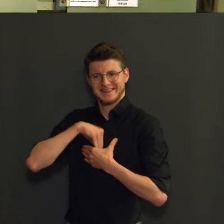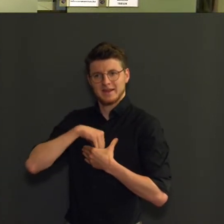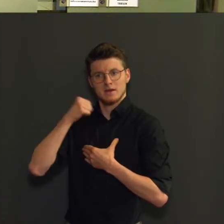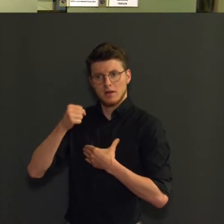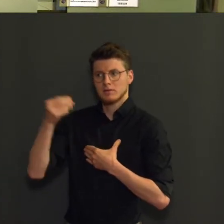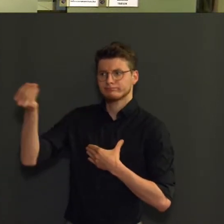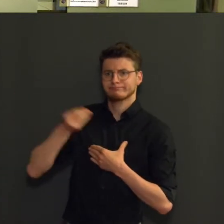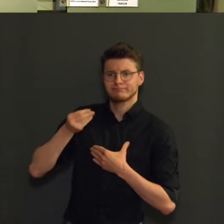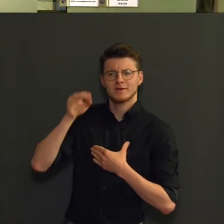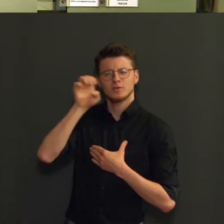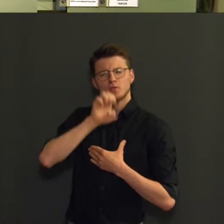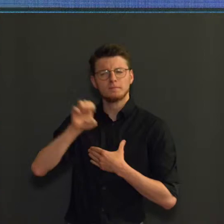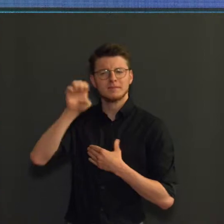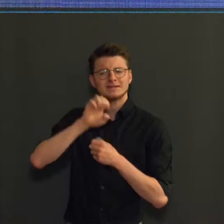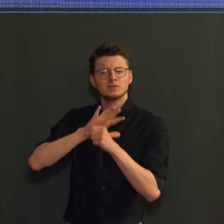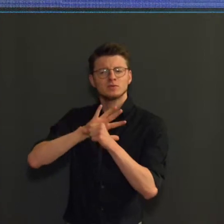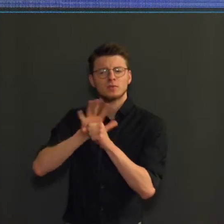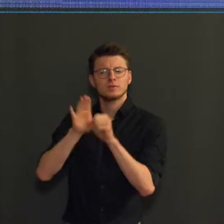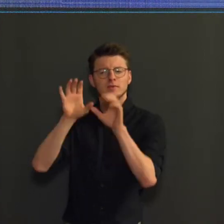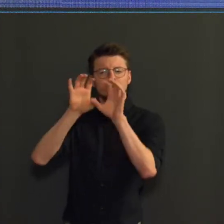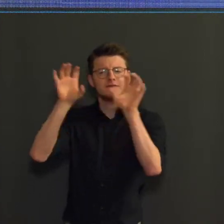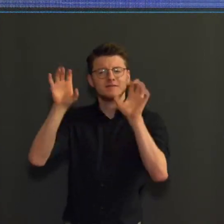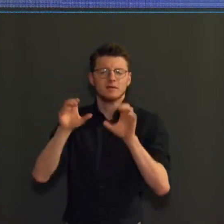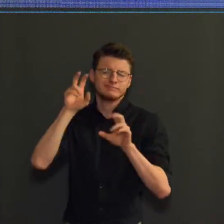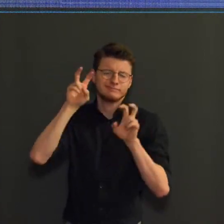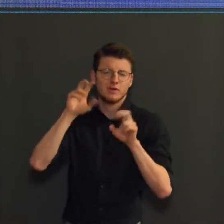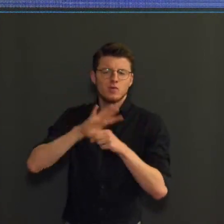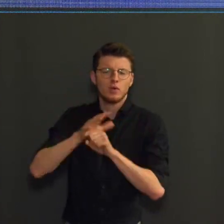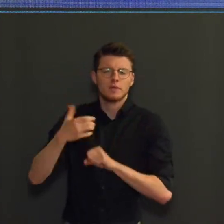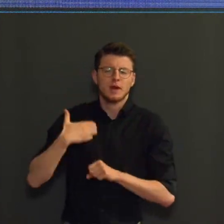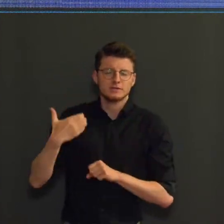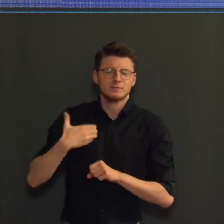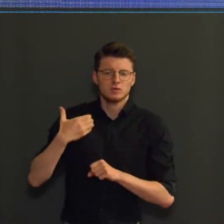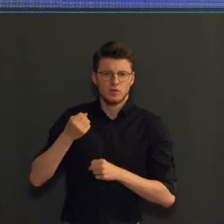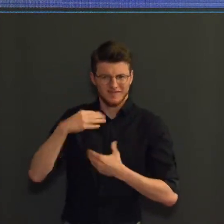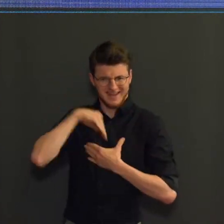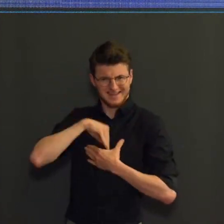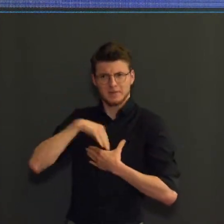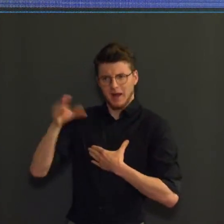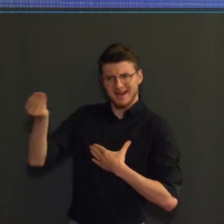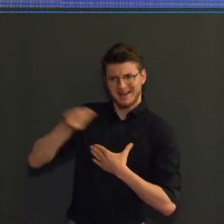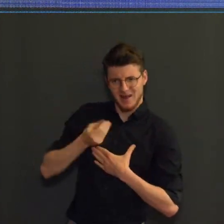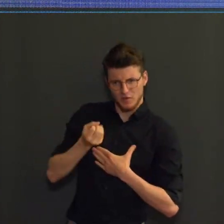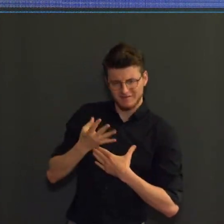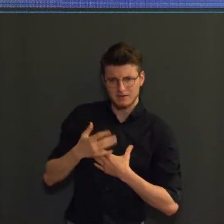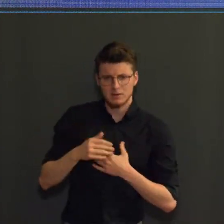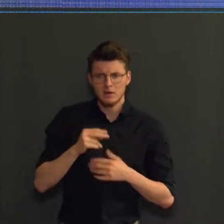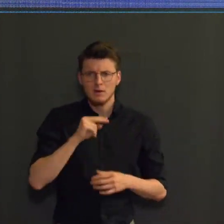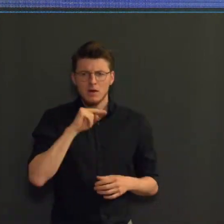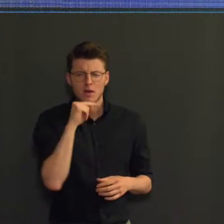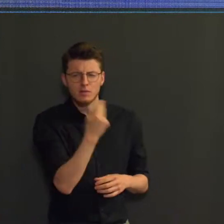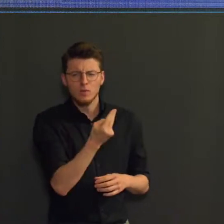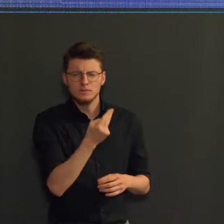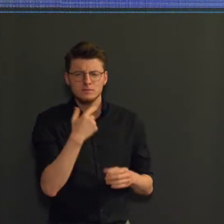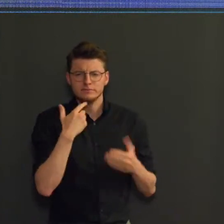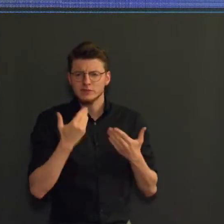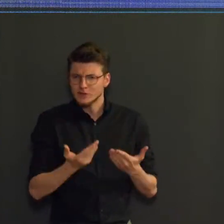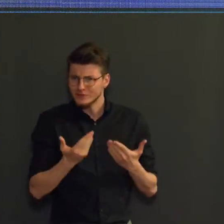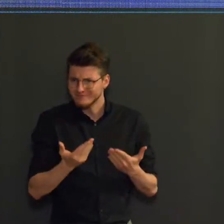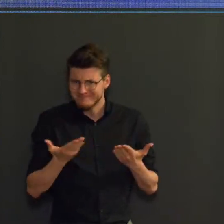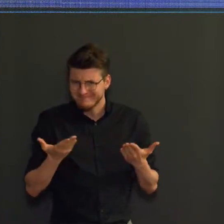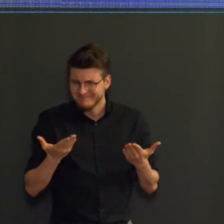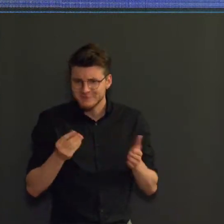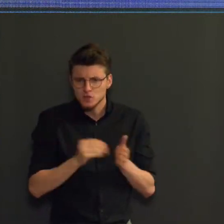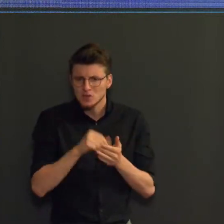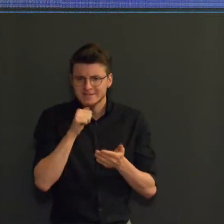Wel, op dit ogenblik is er geen specifieke gehalte van antistoffen vastgelegd en daar is een heel goede reden voor.